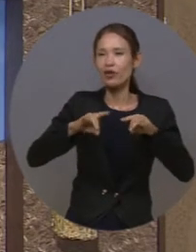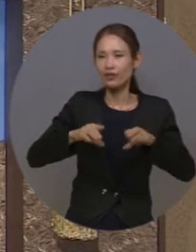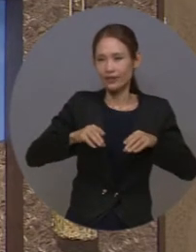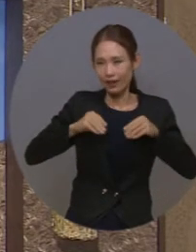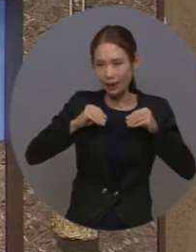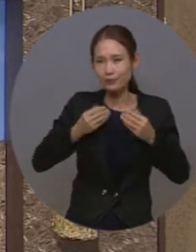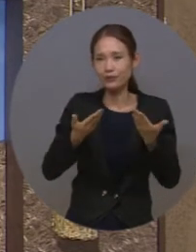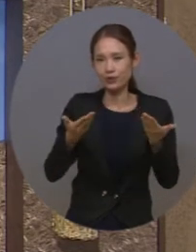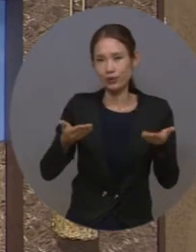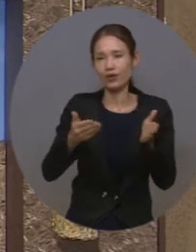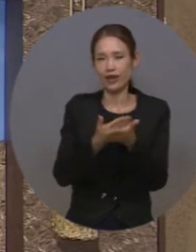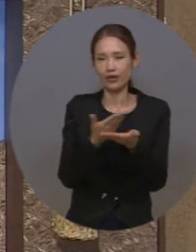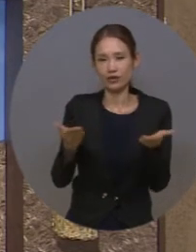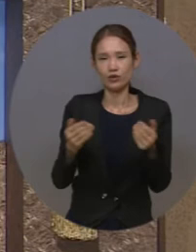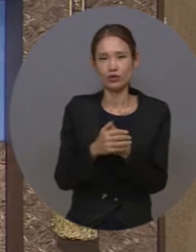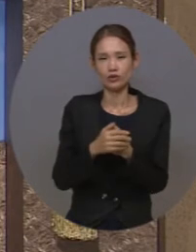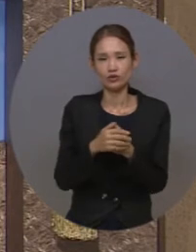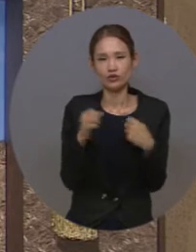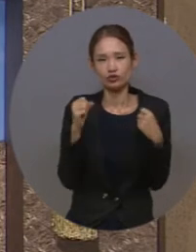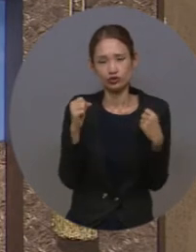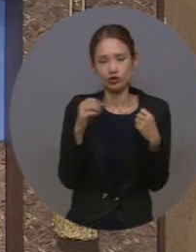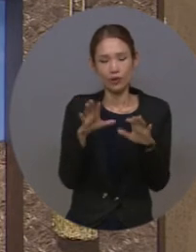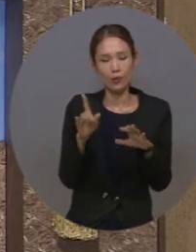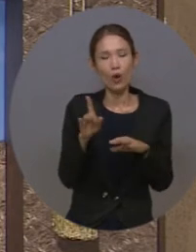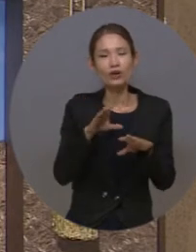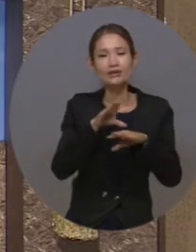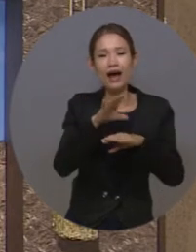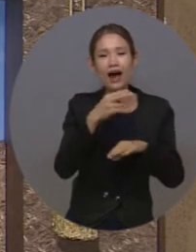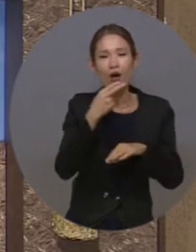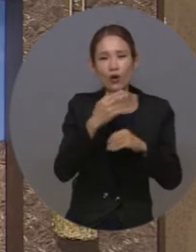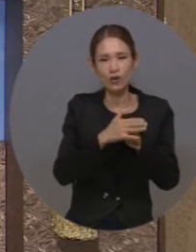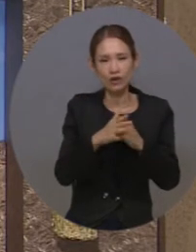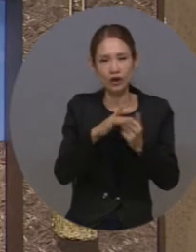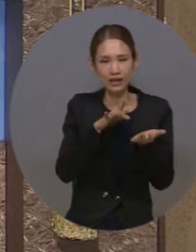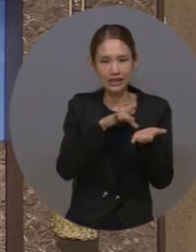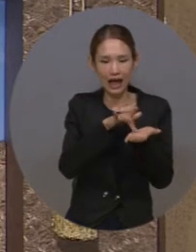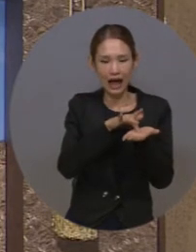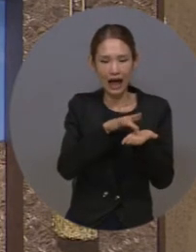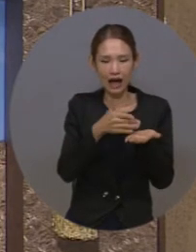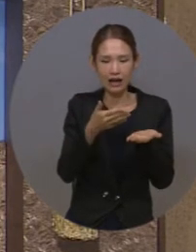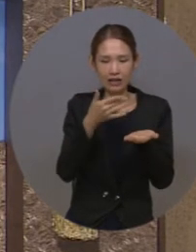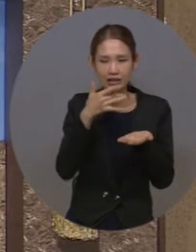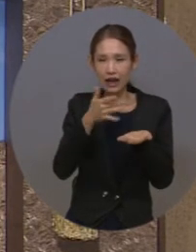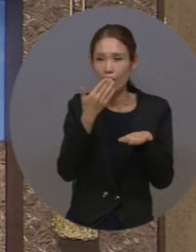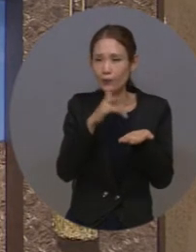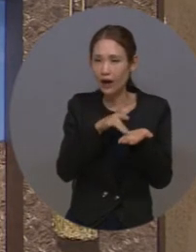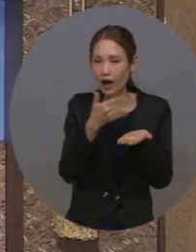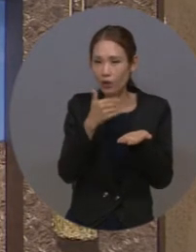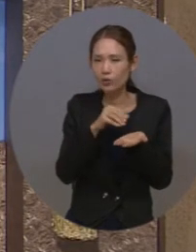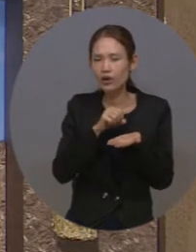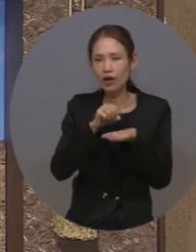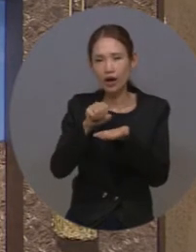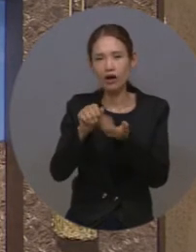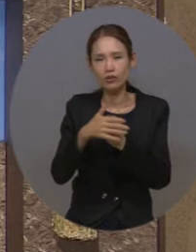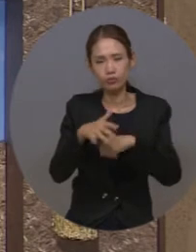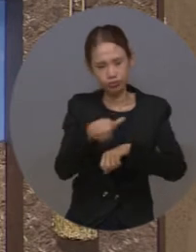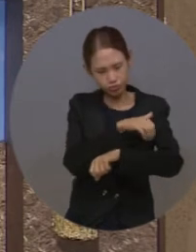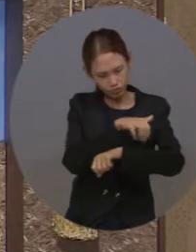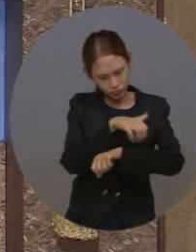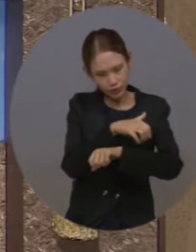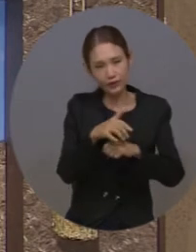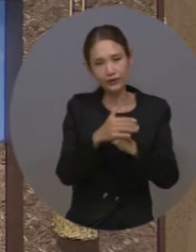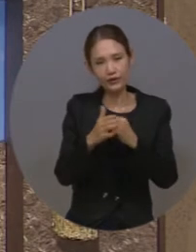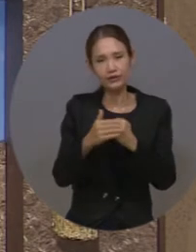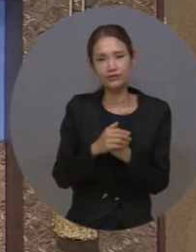또 그분들이 또 차가 없다 보니까 네. 약을 타러 가거나 그럴 때 아주 불편합니다. 가까운 병원에 있는 것이 아니니까. 네.